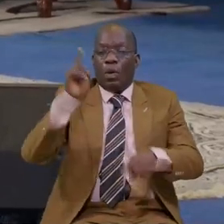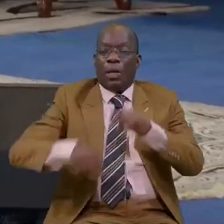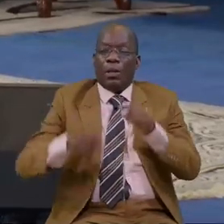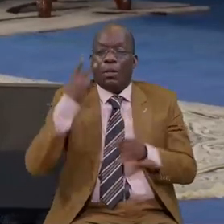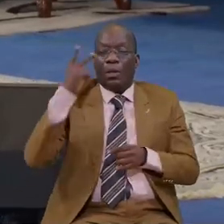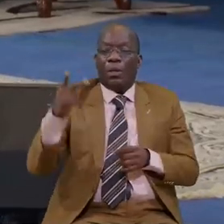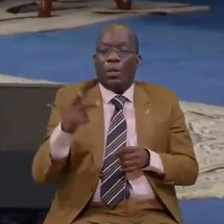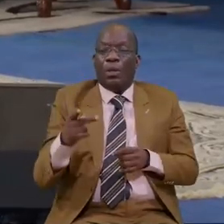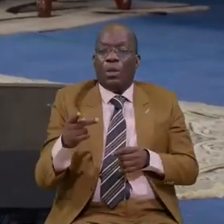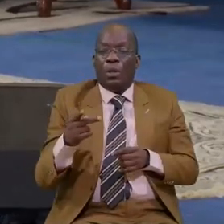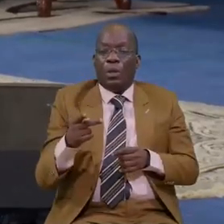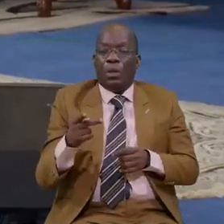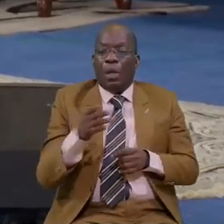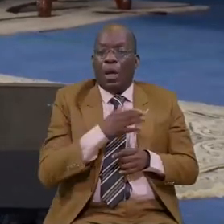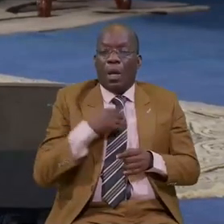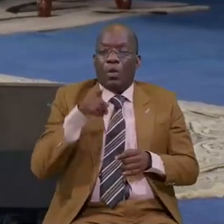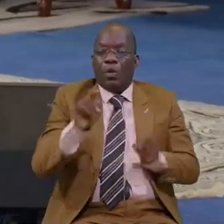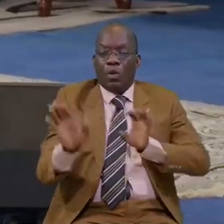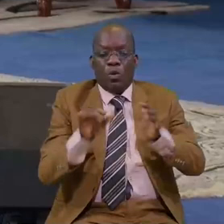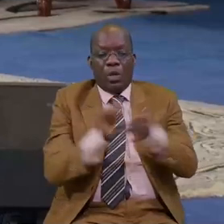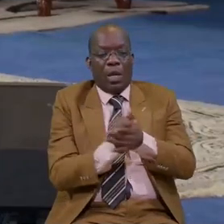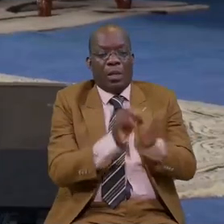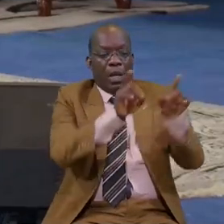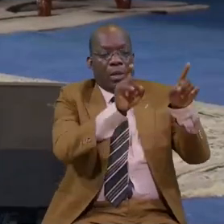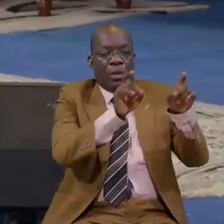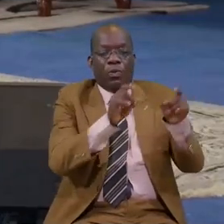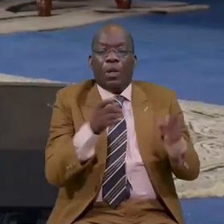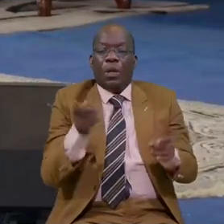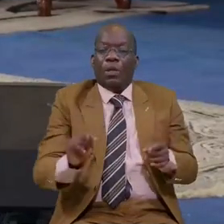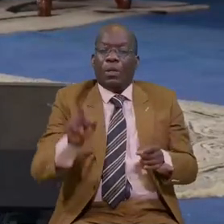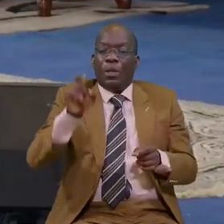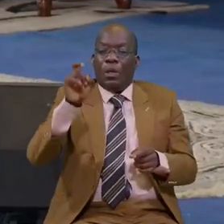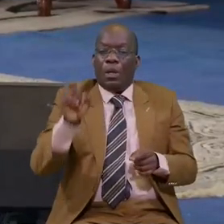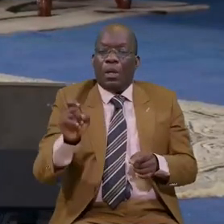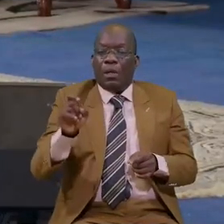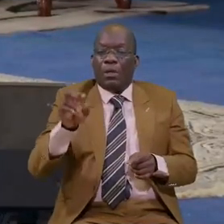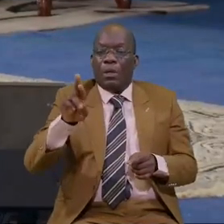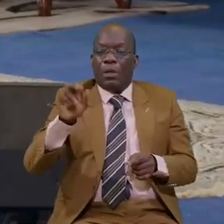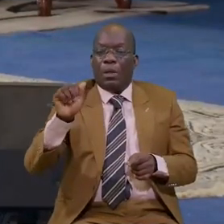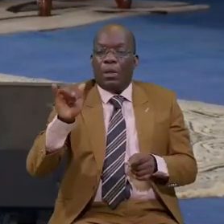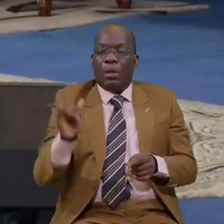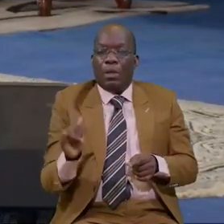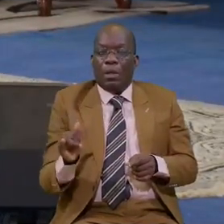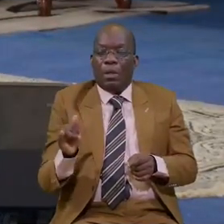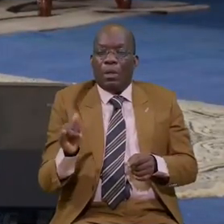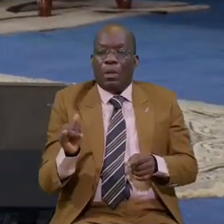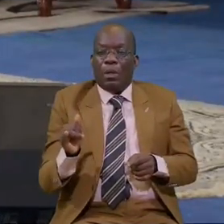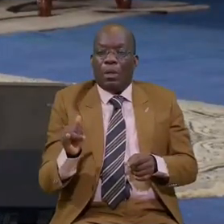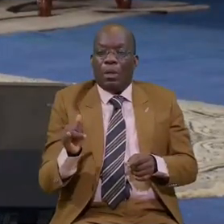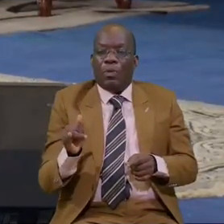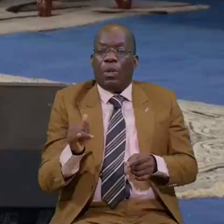le chercheur sondant les cœurs avec le jugement